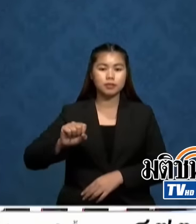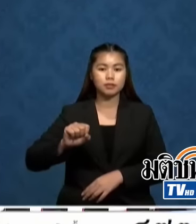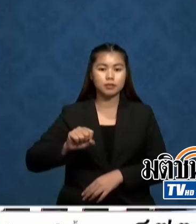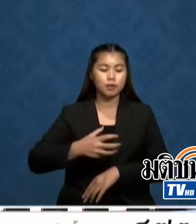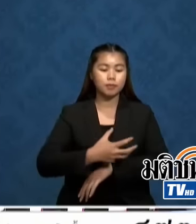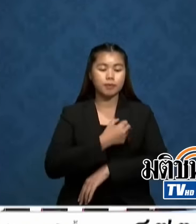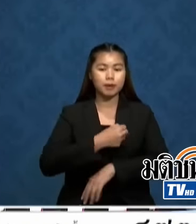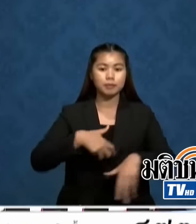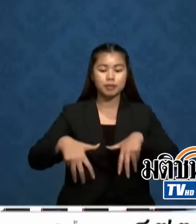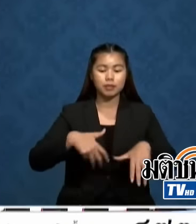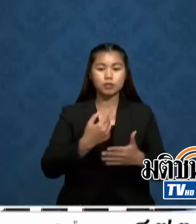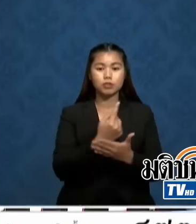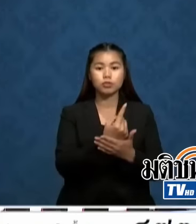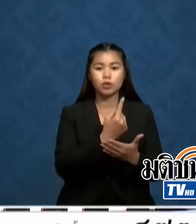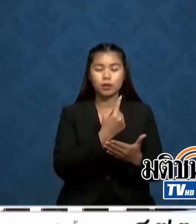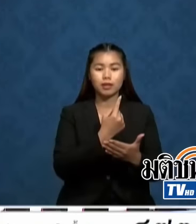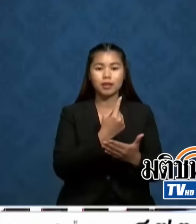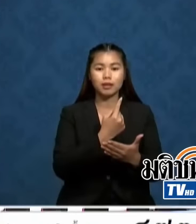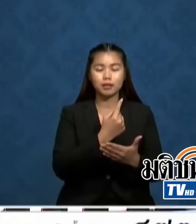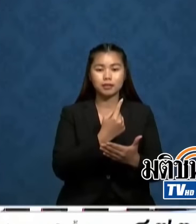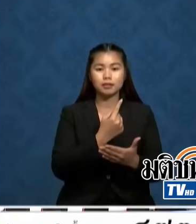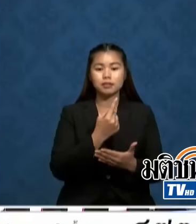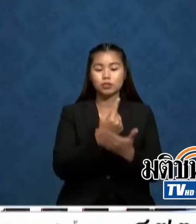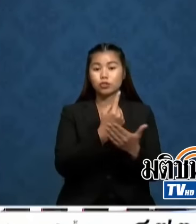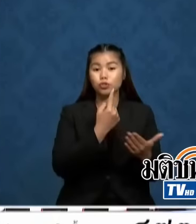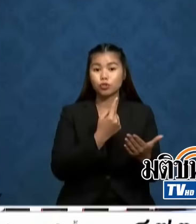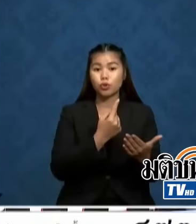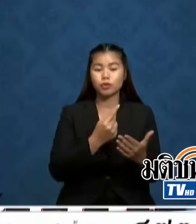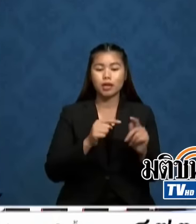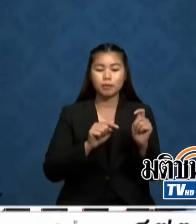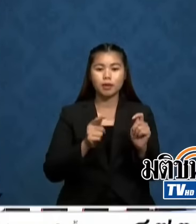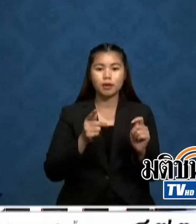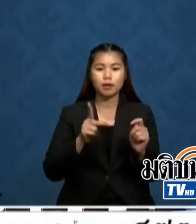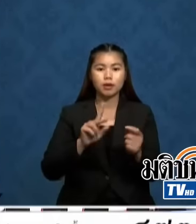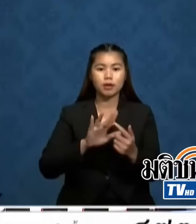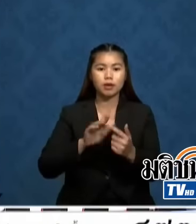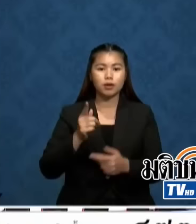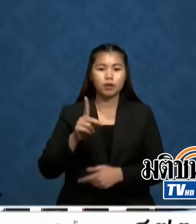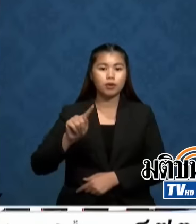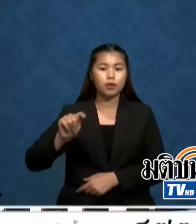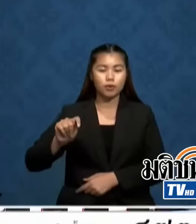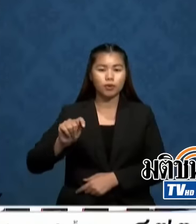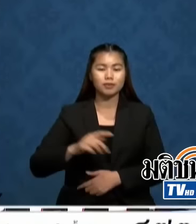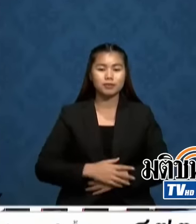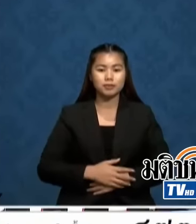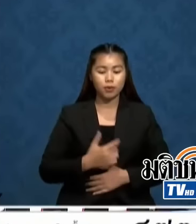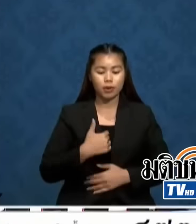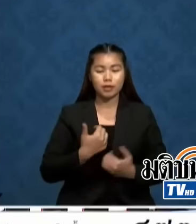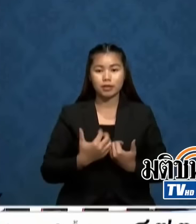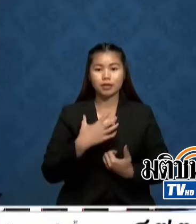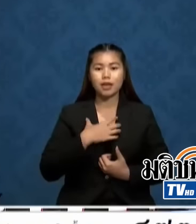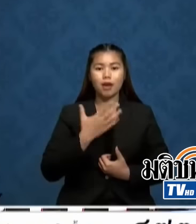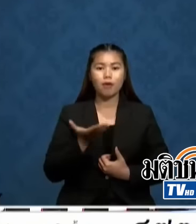ตัวแทนประชาชนชาวเทศบาลเมืองคดลำสามแก้วและล่าสวายที่ยังไงยังไงนะครับวันนี้ผมก็ต้องขอร่วมอภิปราย